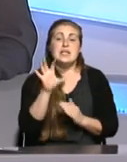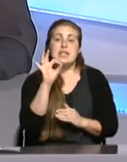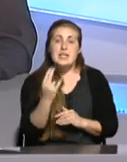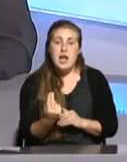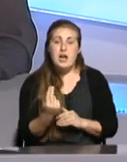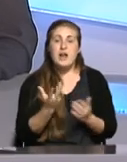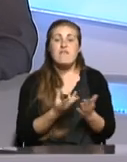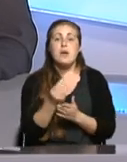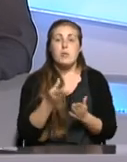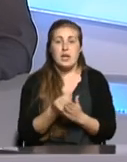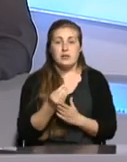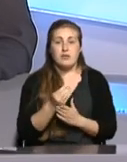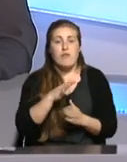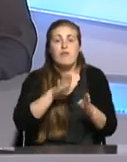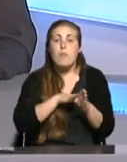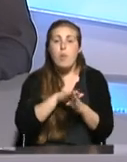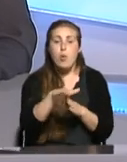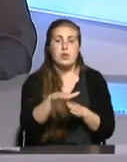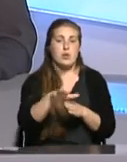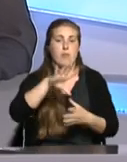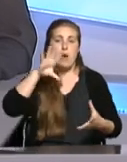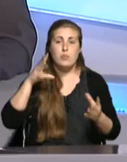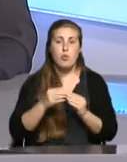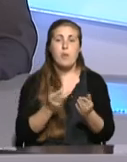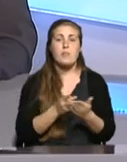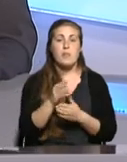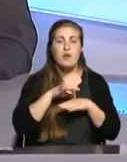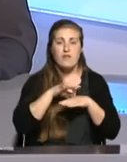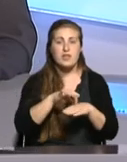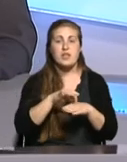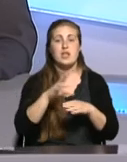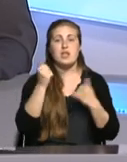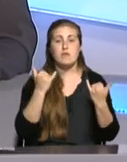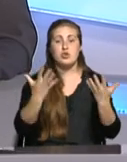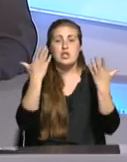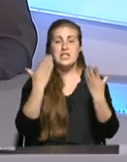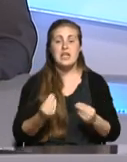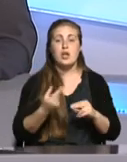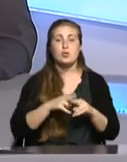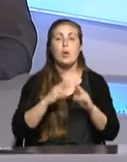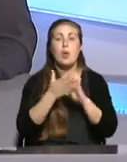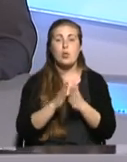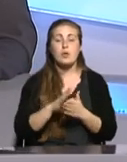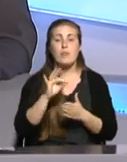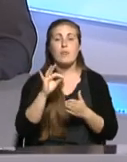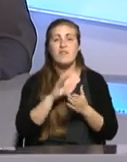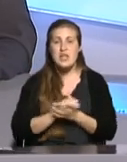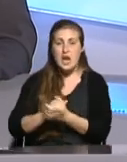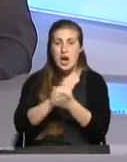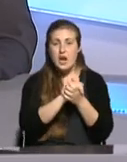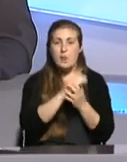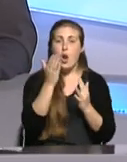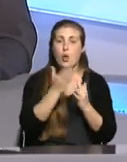в социальных выплат они в полном объеме проведены уже на сегодняшний день все которые были положены по федеральным льготникам и